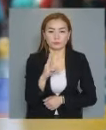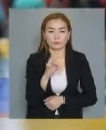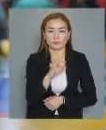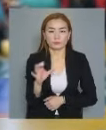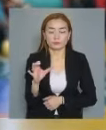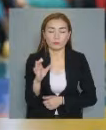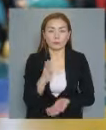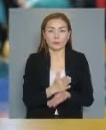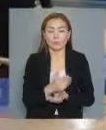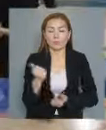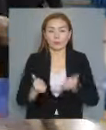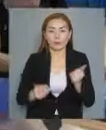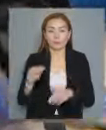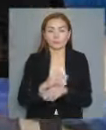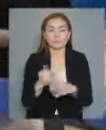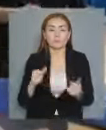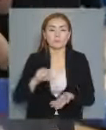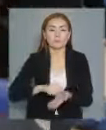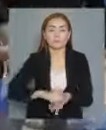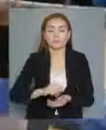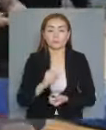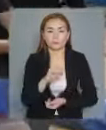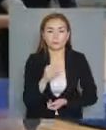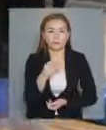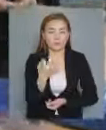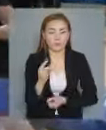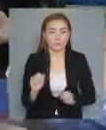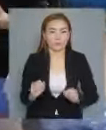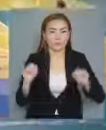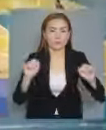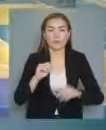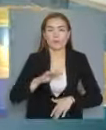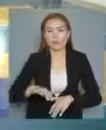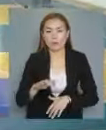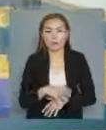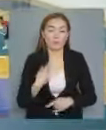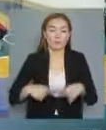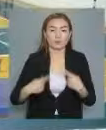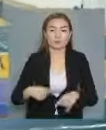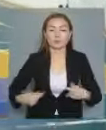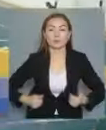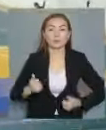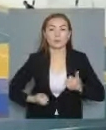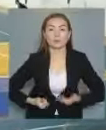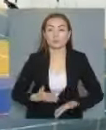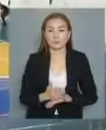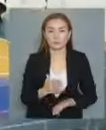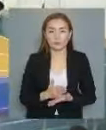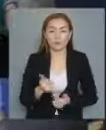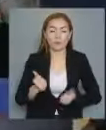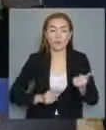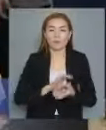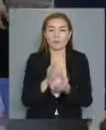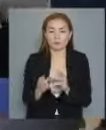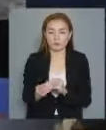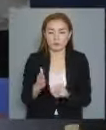шарасын өткізіп жатырмыз. Жарыс қатысушылары арқан тарту, кіртасын көтеру, волейбол және футбол сынды спорт түрлерінен сынға түсті. Сайыс